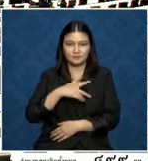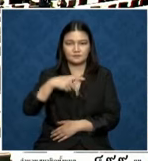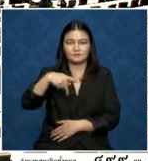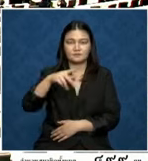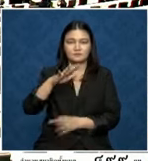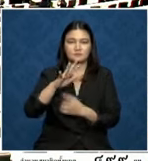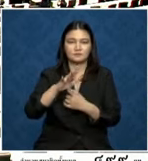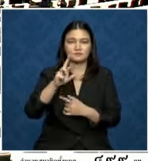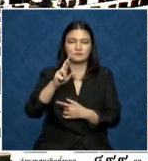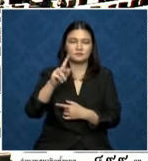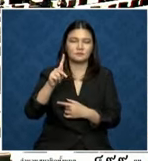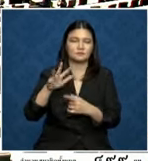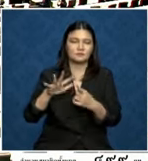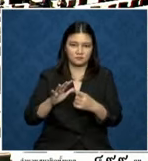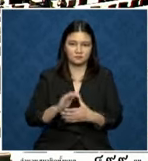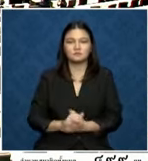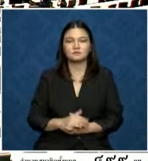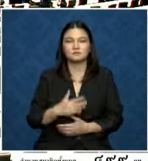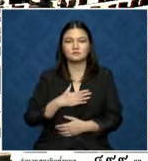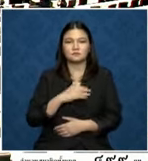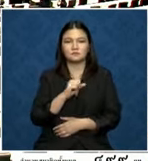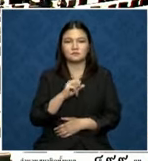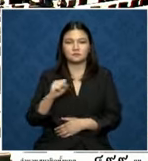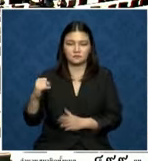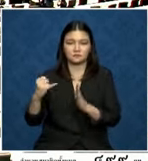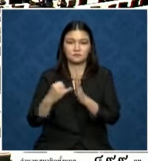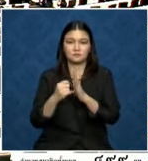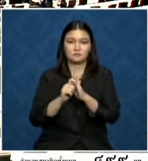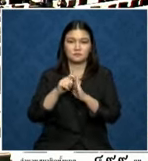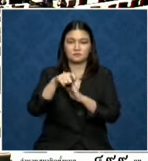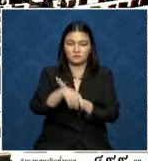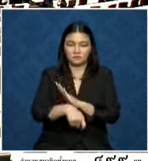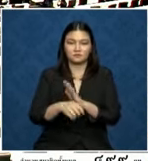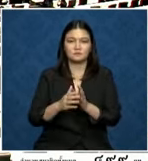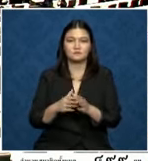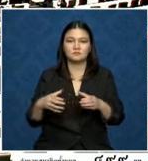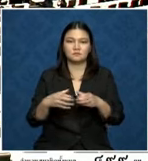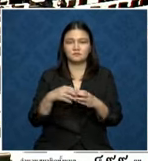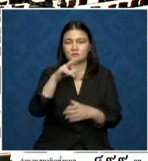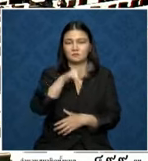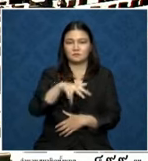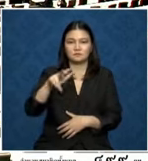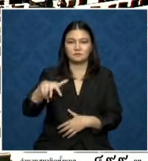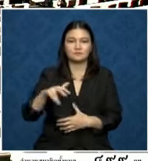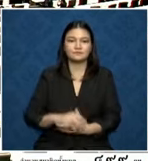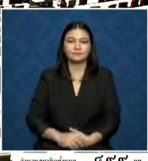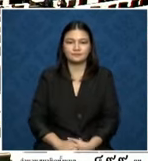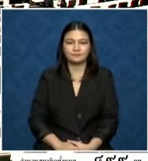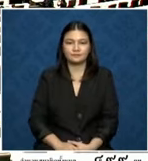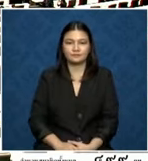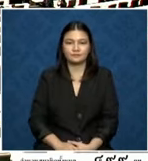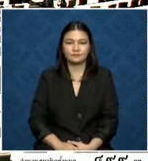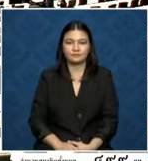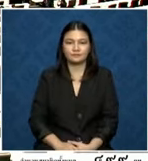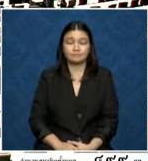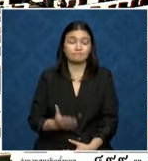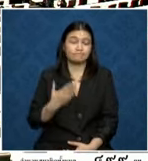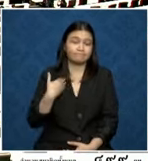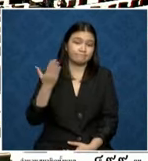ทระหลวงทองสมาชิกสภาผู้แทนราษฎรจังหวัดนครราชสีมาเขต13พรรคเพื่อไทยครับตามที่คณะรัฐม